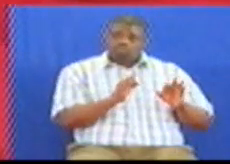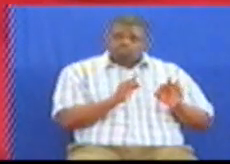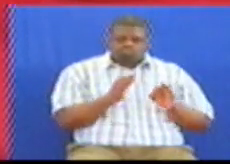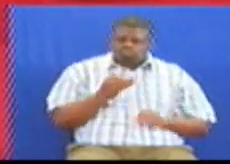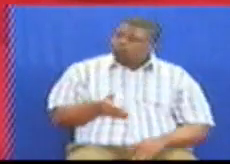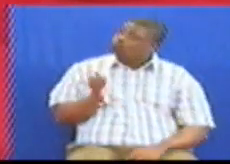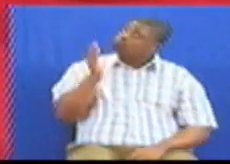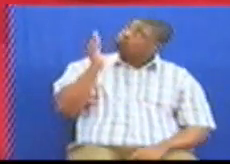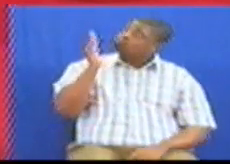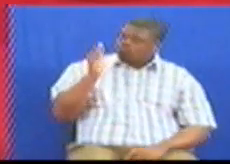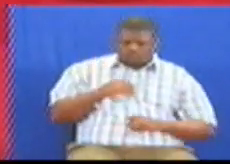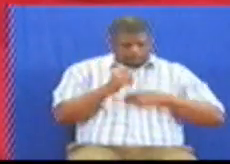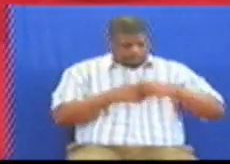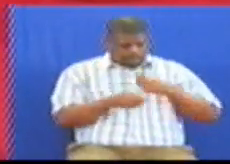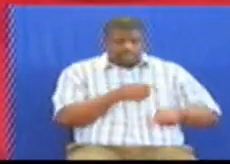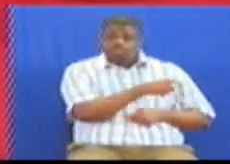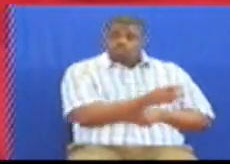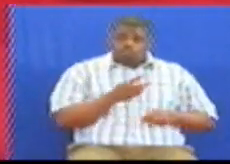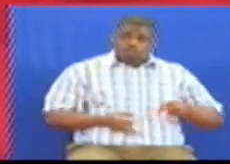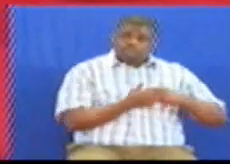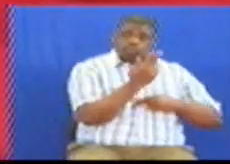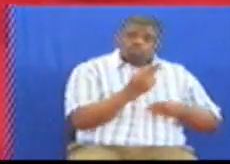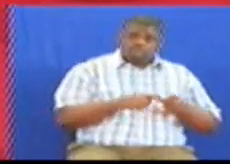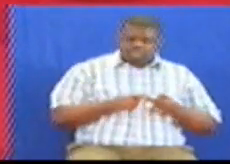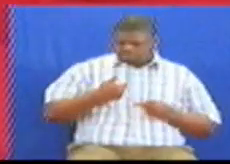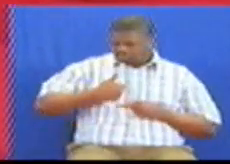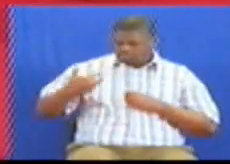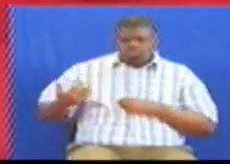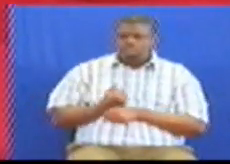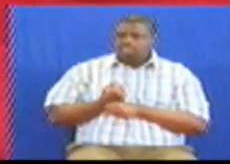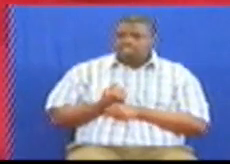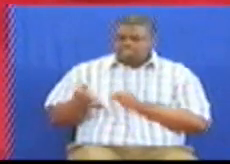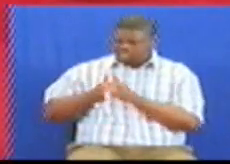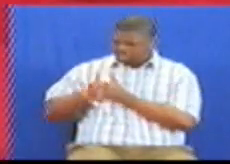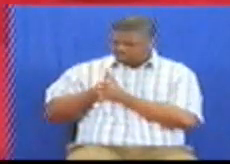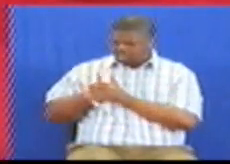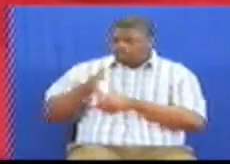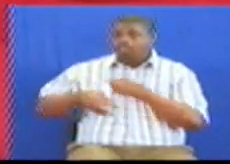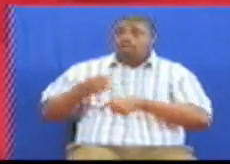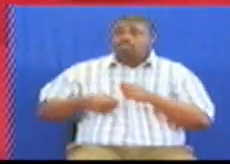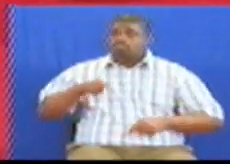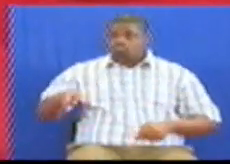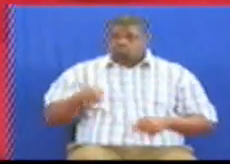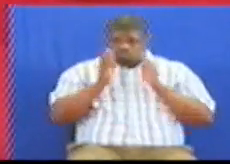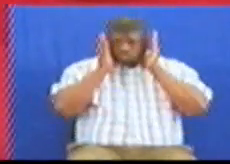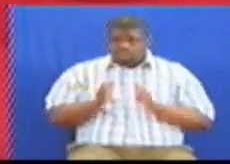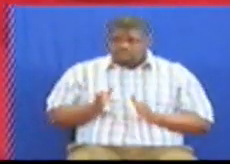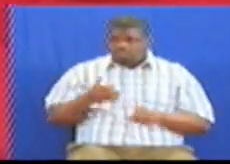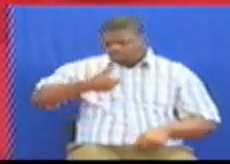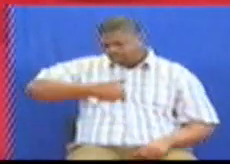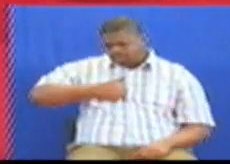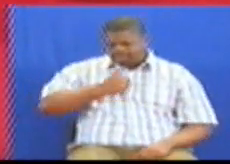Mungu bahati, huu mradi unakuja kutatua. Lakini sasa sijapata spidi tunayokwenda na mradi huu, mheshimiwa naibu spika. Mimi napata